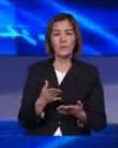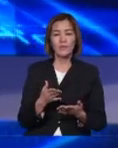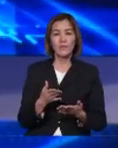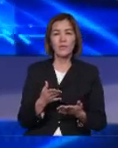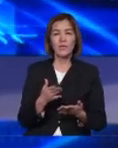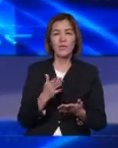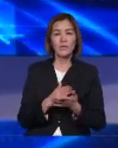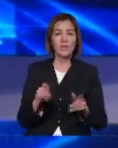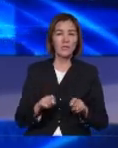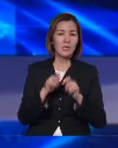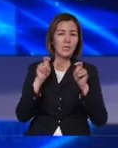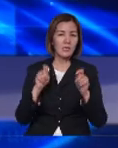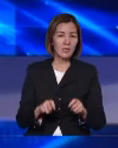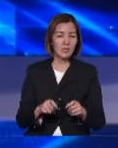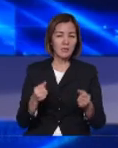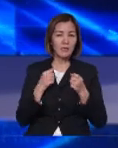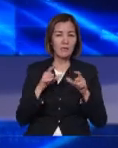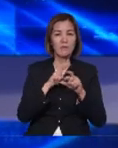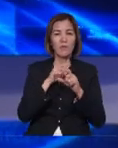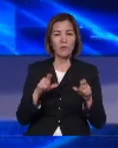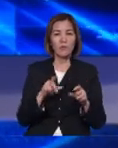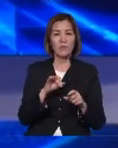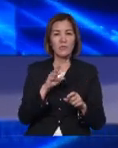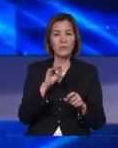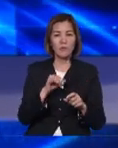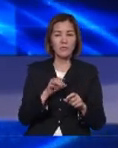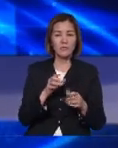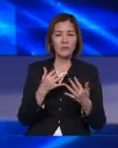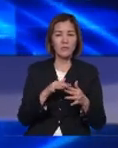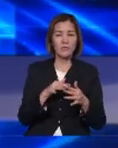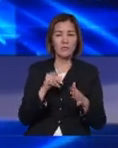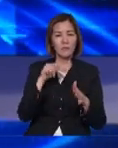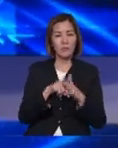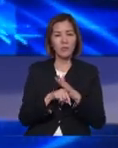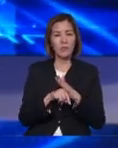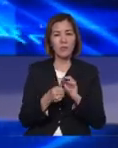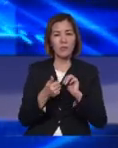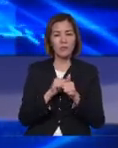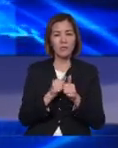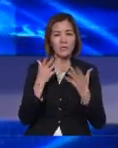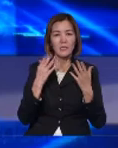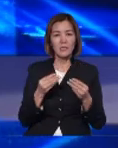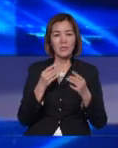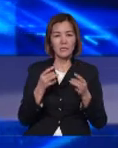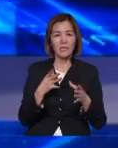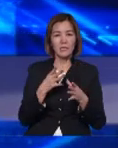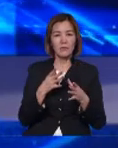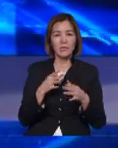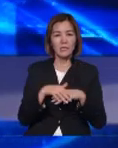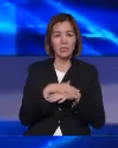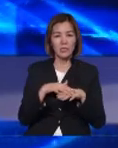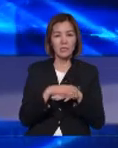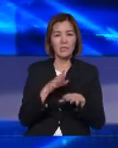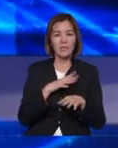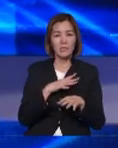этого стало открытие нового спортивного комплекса в Кызылбалыкском сельском округе, превратившее этот день в настоящий праздник для